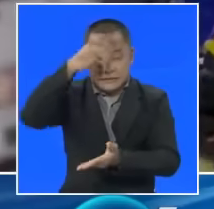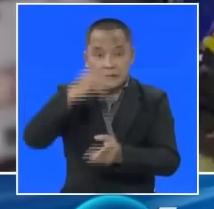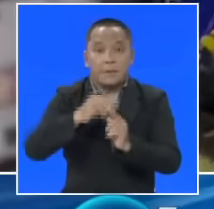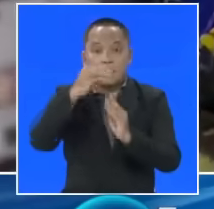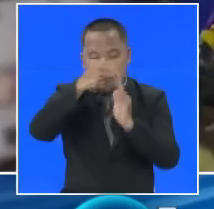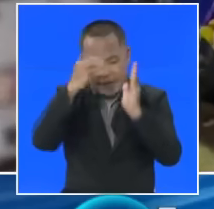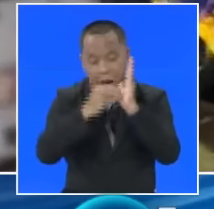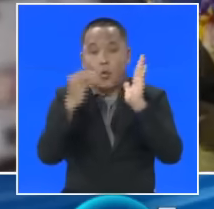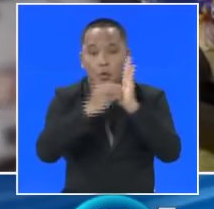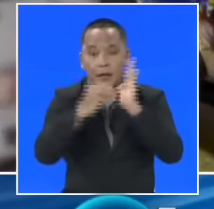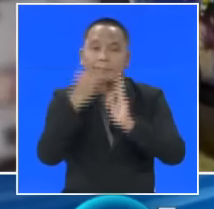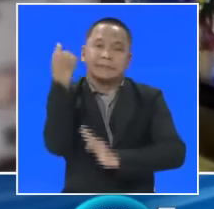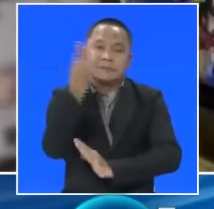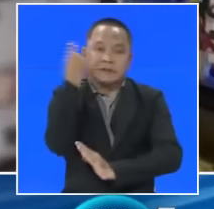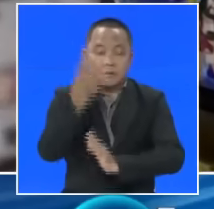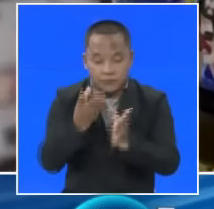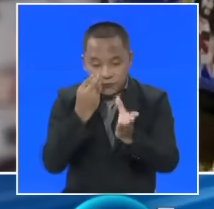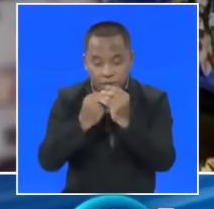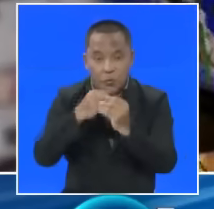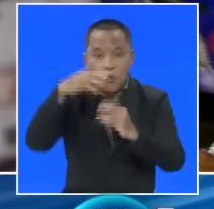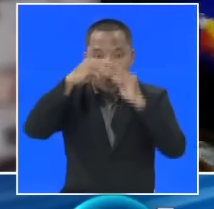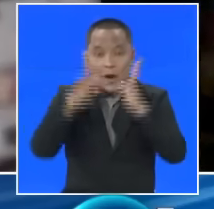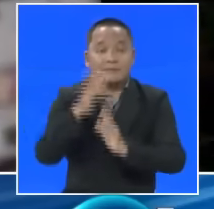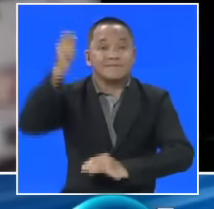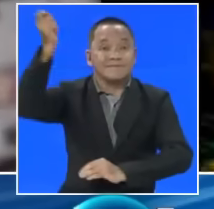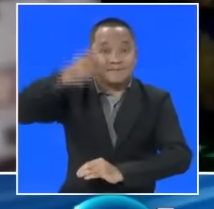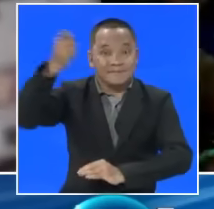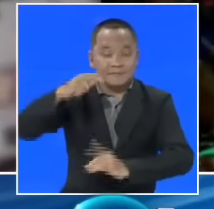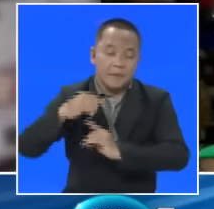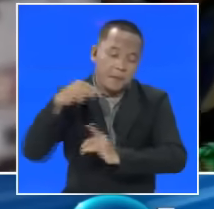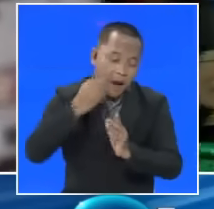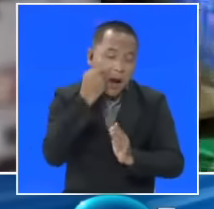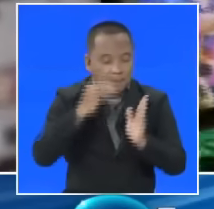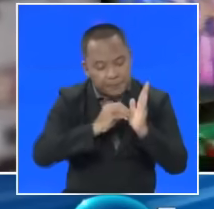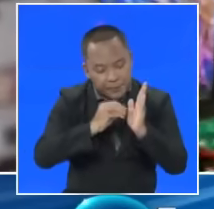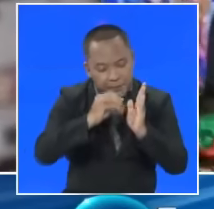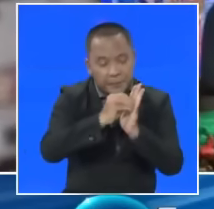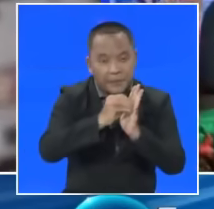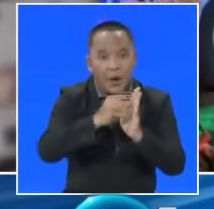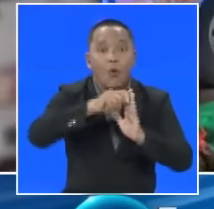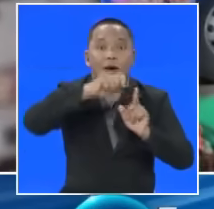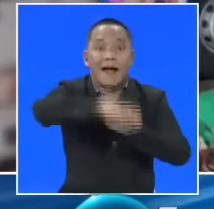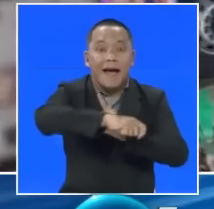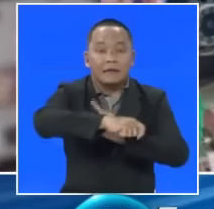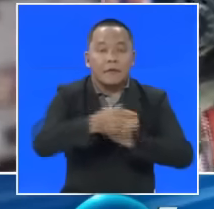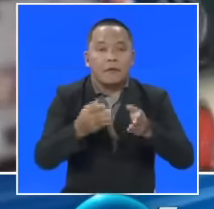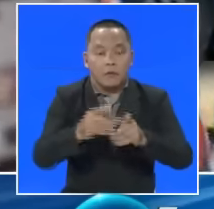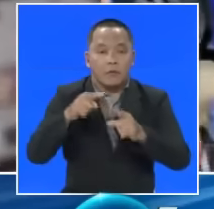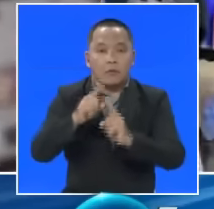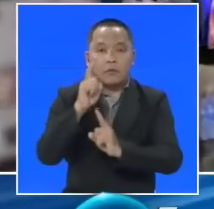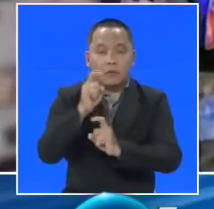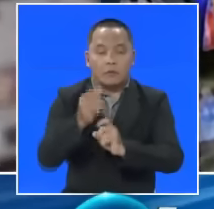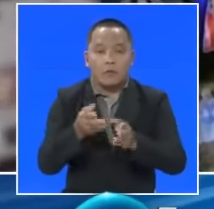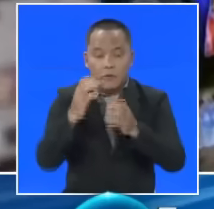รุงเทพมหานครไปทัศนศึกษาที่วัดพระแก้วระหว่างการเดินทางกลับผ่านที่ด่านขุนทดเกิดอุบัติเหตุเกิดขึ้นค่ะ